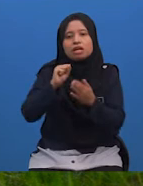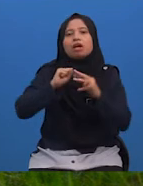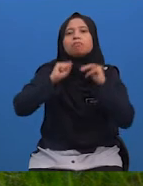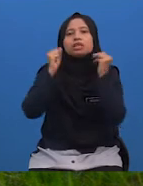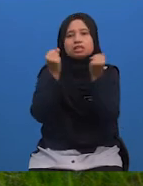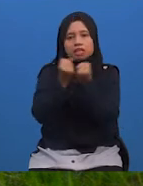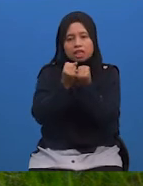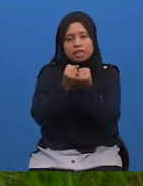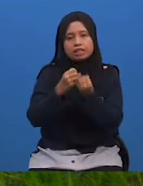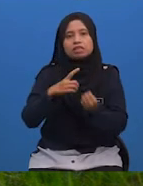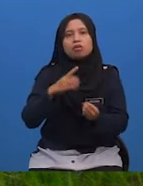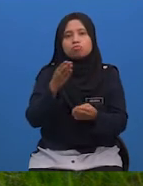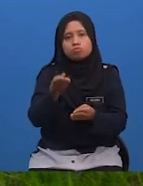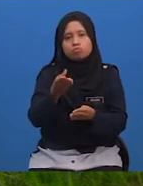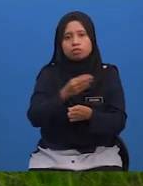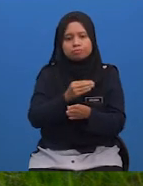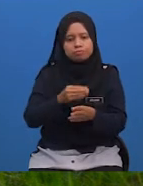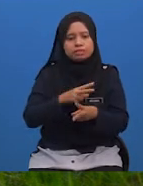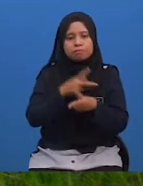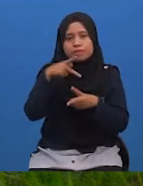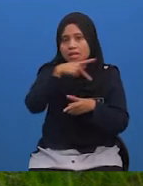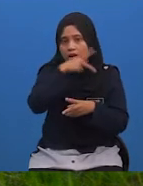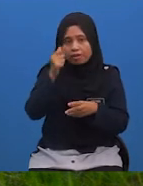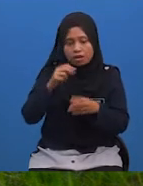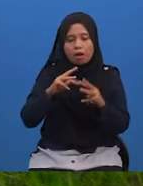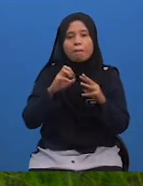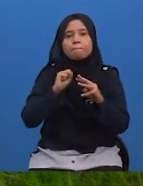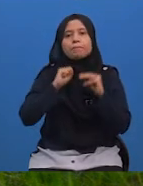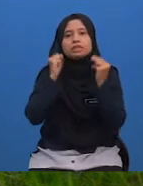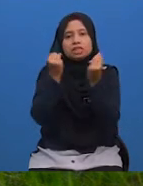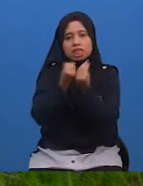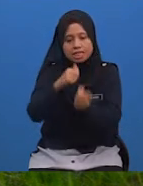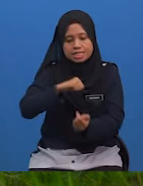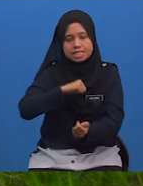ini, maruah masyarakat sentiasa terpelihara.